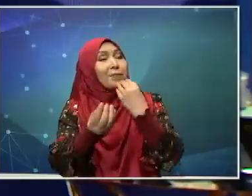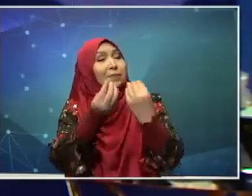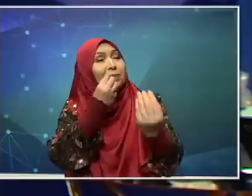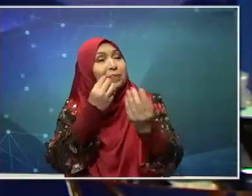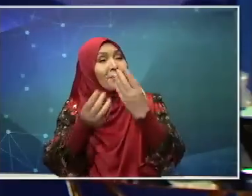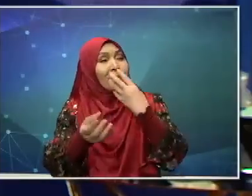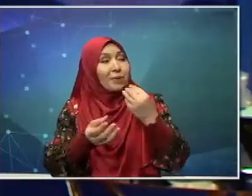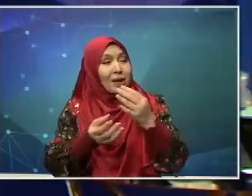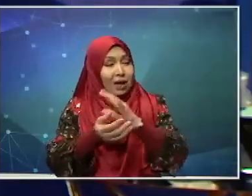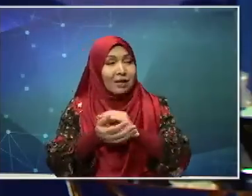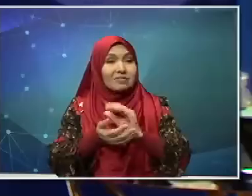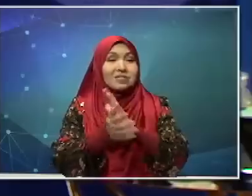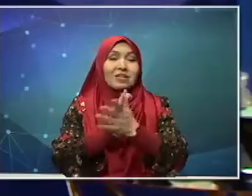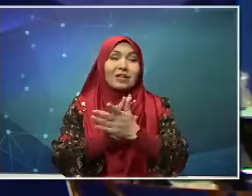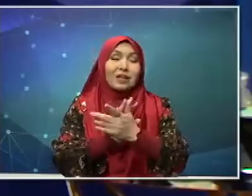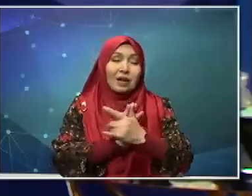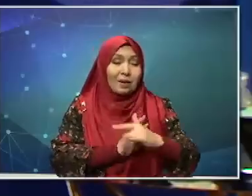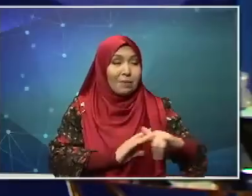benar